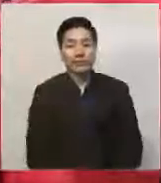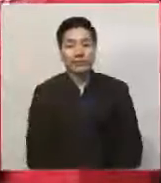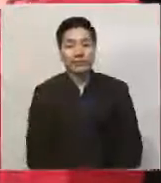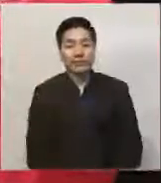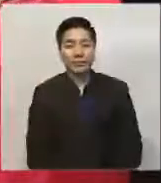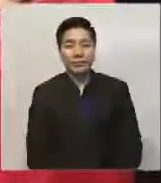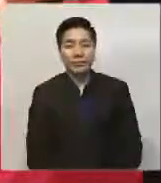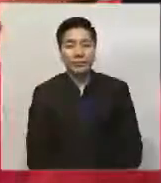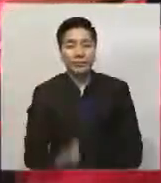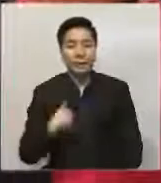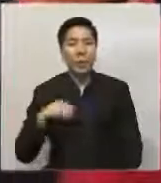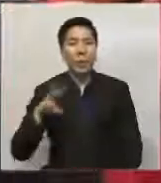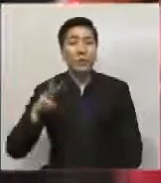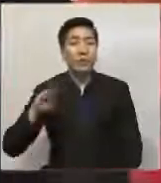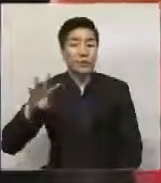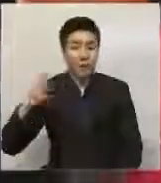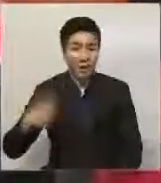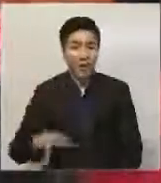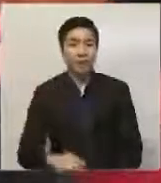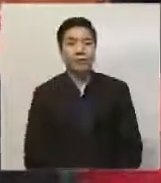งหกกว่าแล้วเราก็หกสี่แล้ว